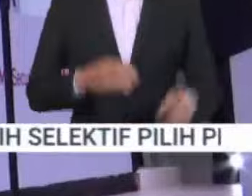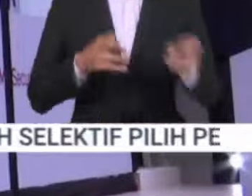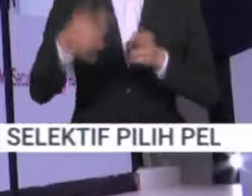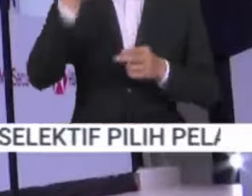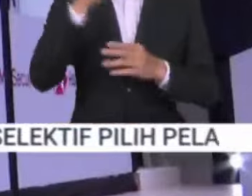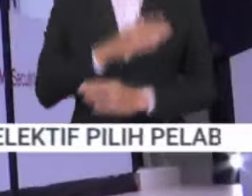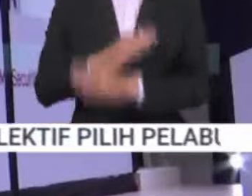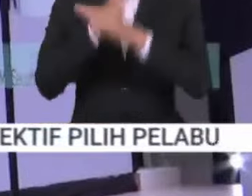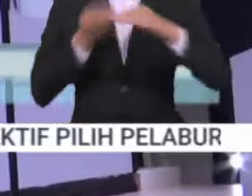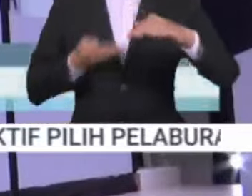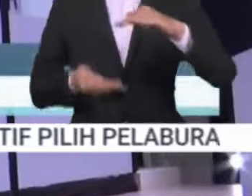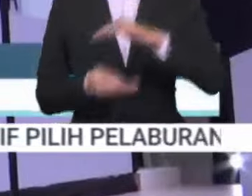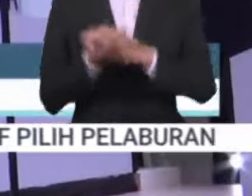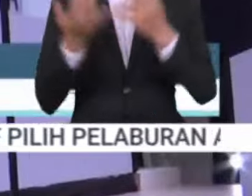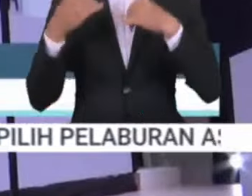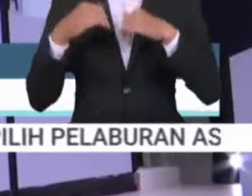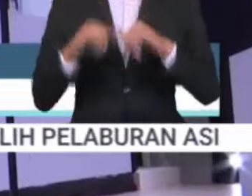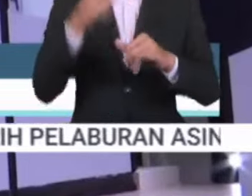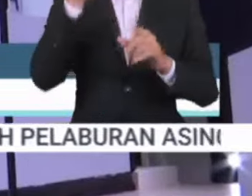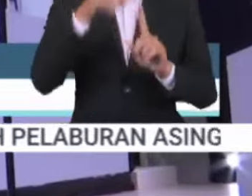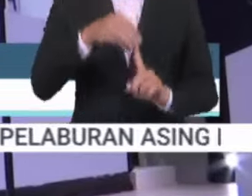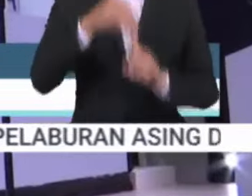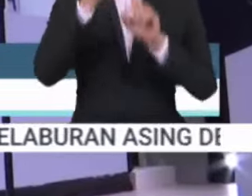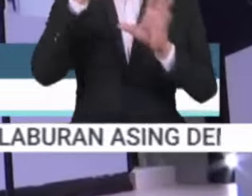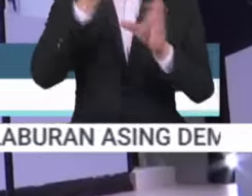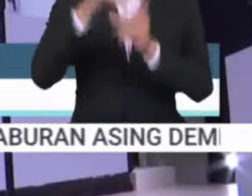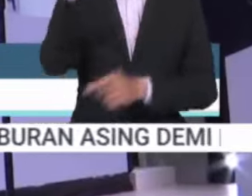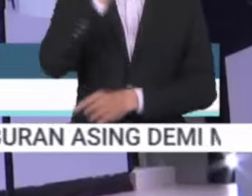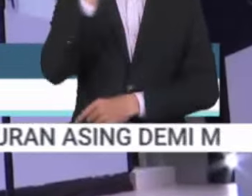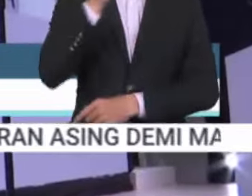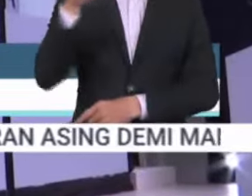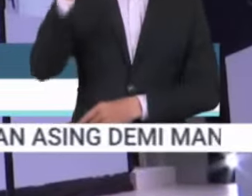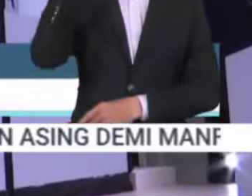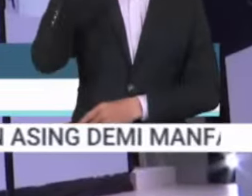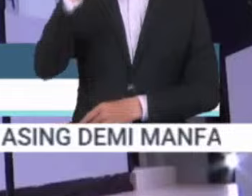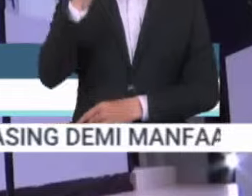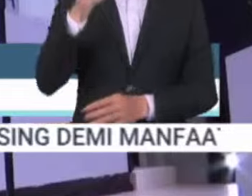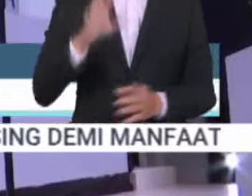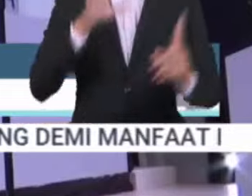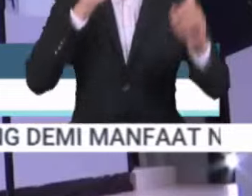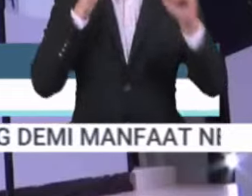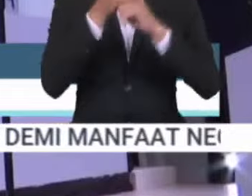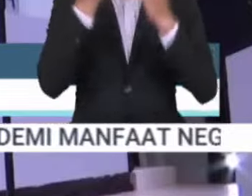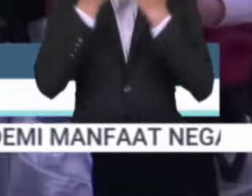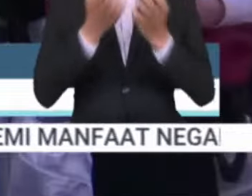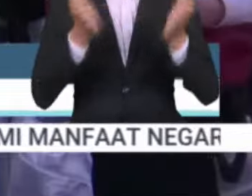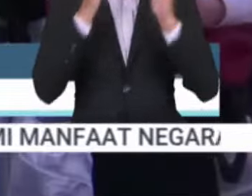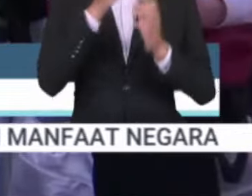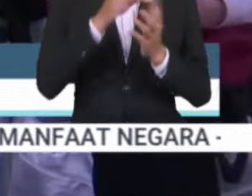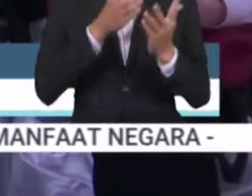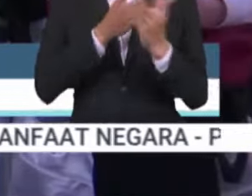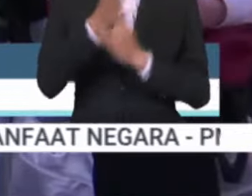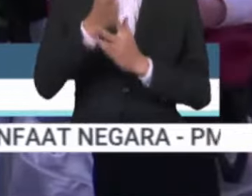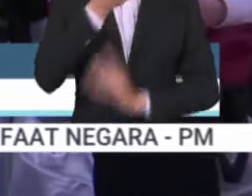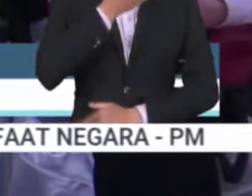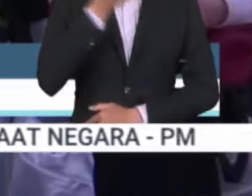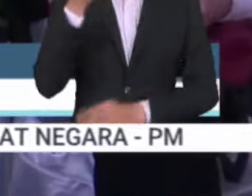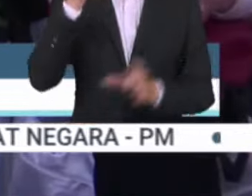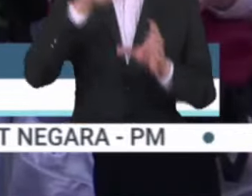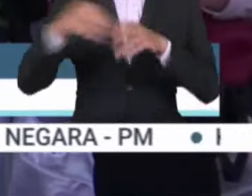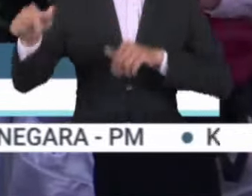Usaha membanteras rasuah kekal menjadi keutamaan kerajaan. Ia bagi memastikan negara mencapai kecekapan dan ketelusan lebih